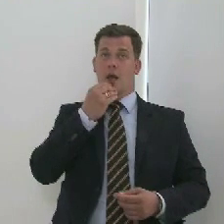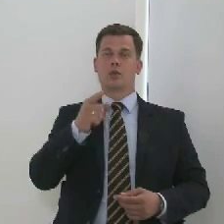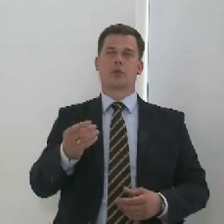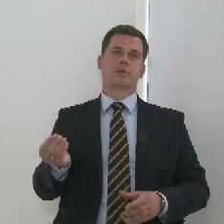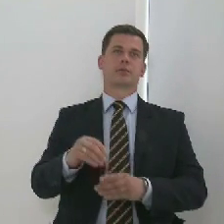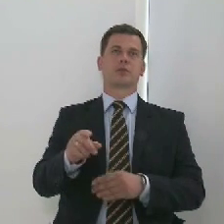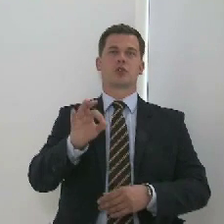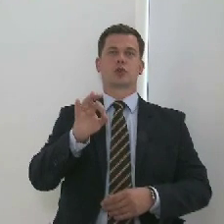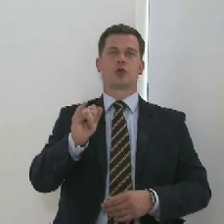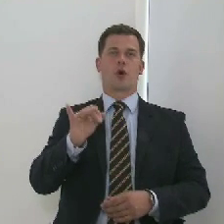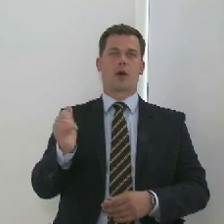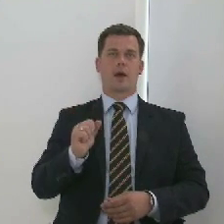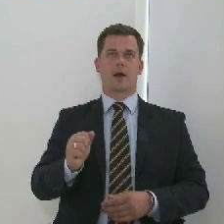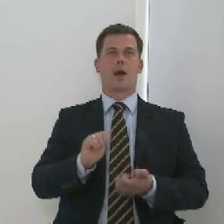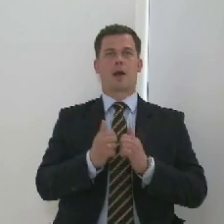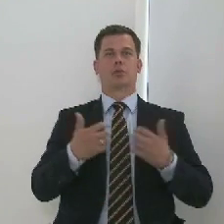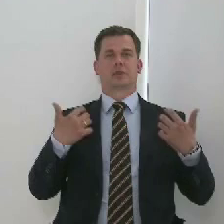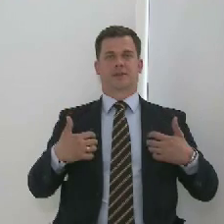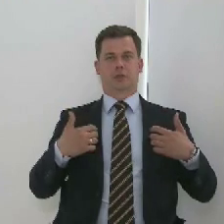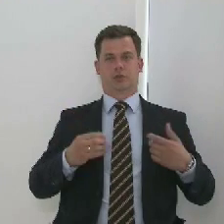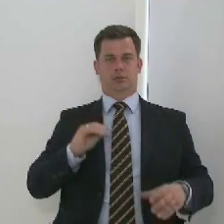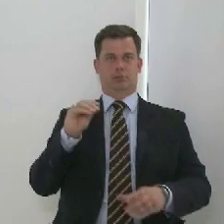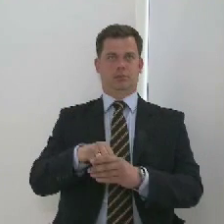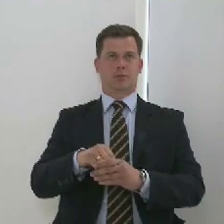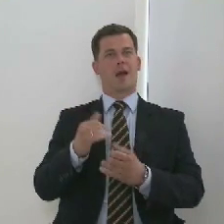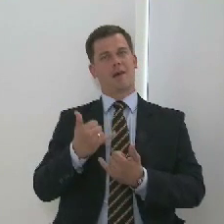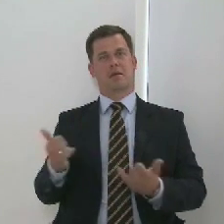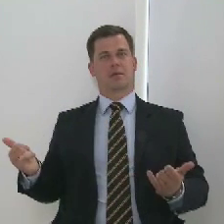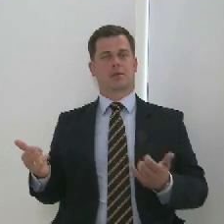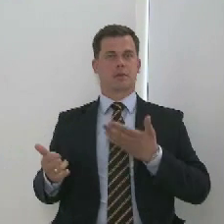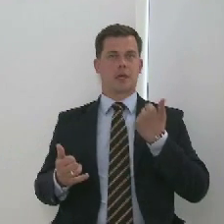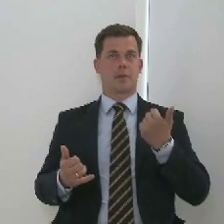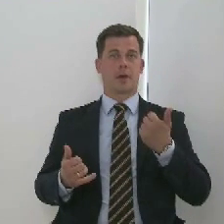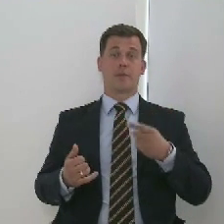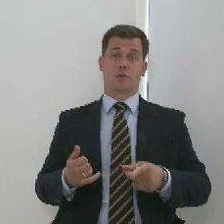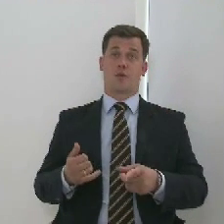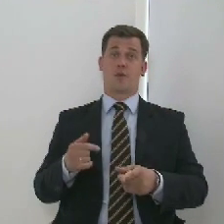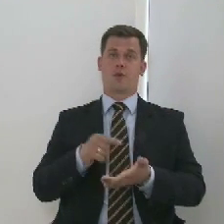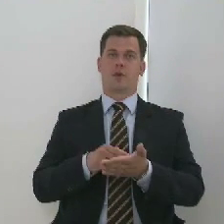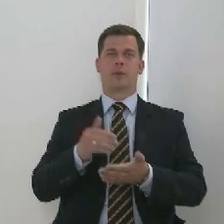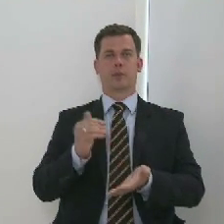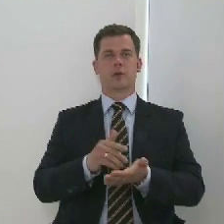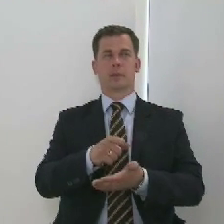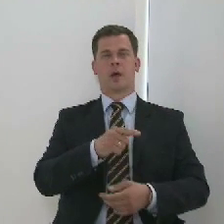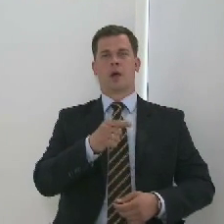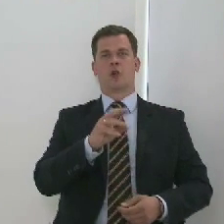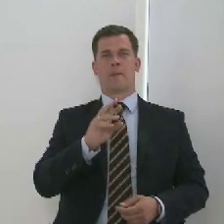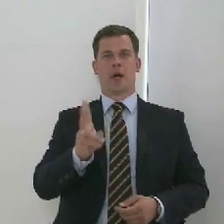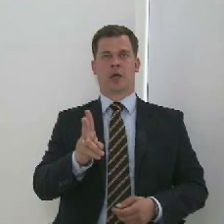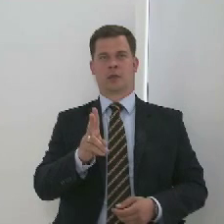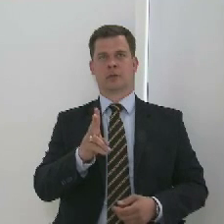białkiem sojowym lub białkiem pochodzenia zwierzęcego. Nie ma alternatyw. Więc tu jest miejsce właśnie dla izolatów z